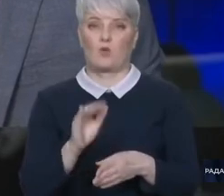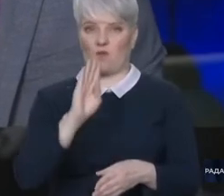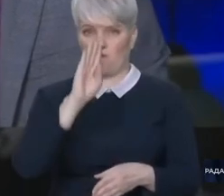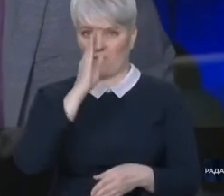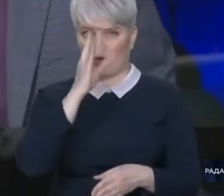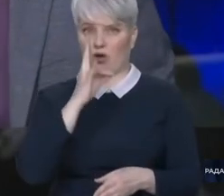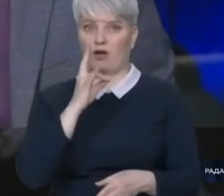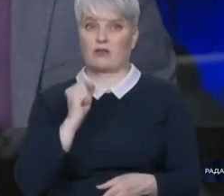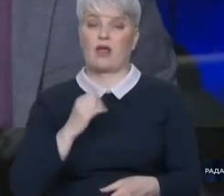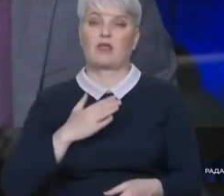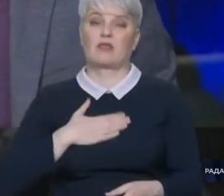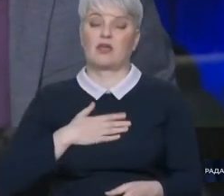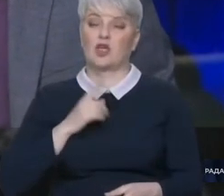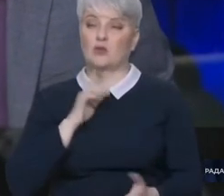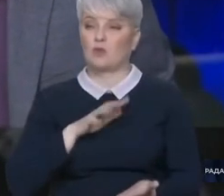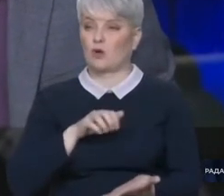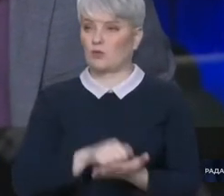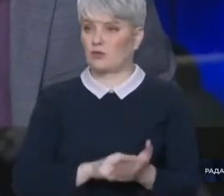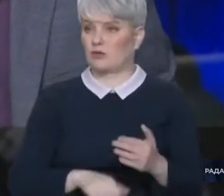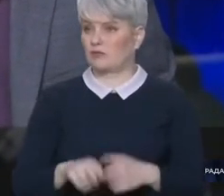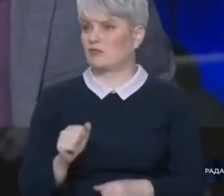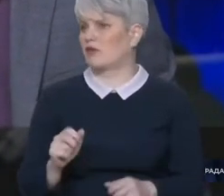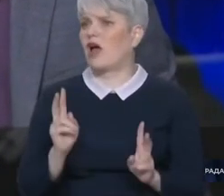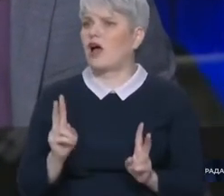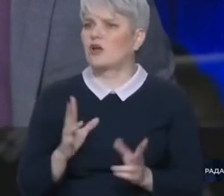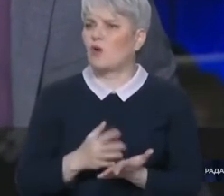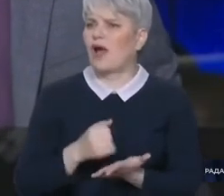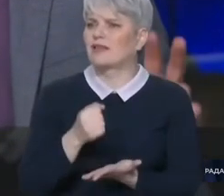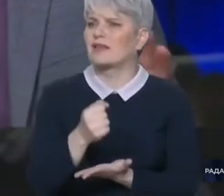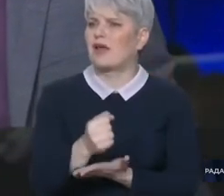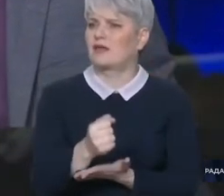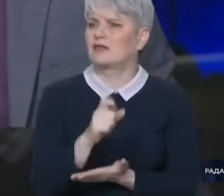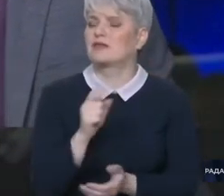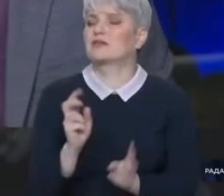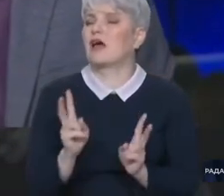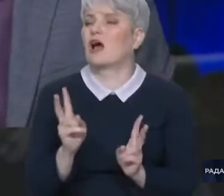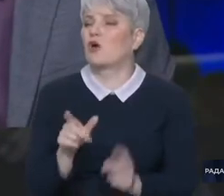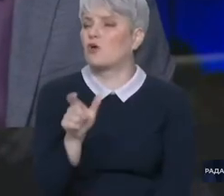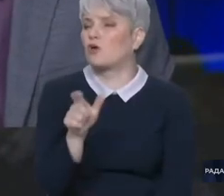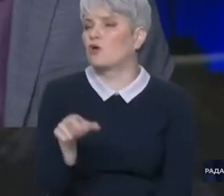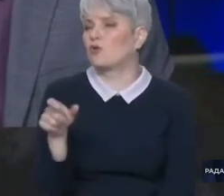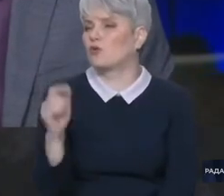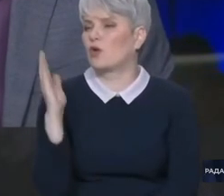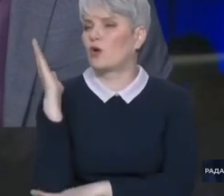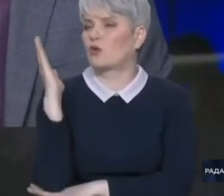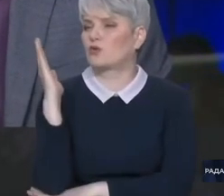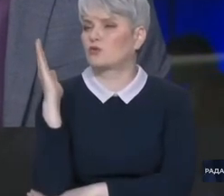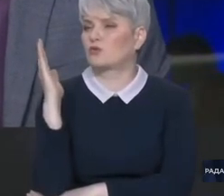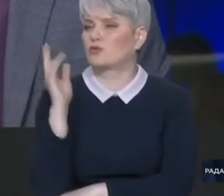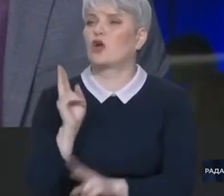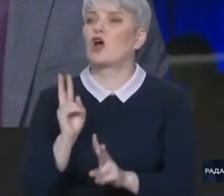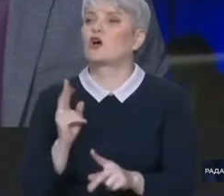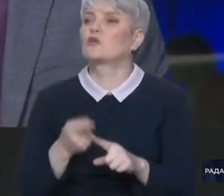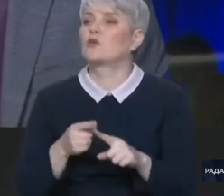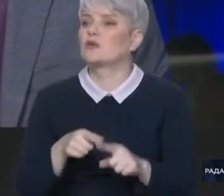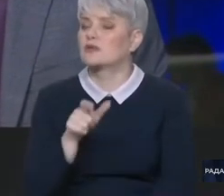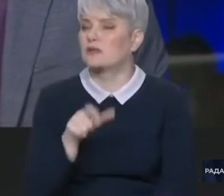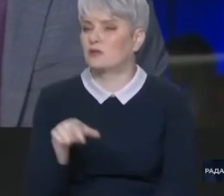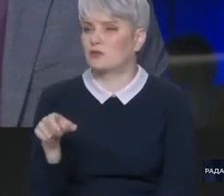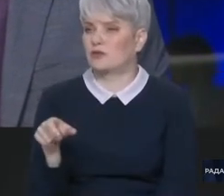окупованій території. Іване, а хто ці кандидати, так звані, за кого люди оце попередньо голосують? Хто ці люди?